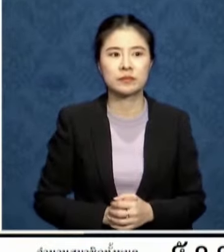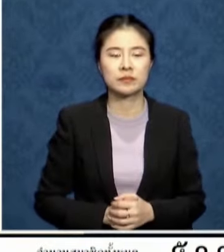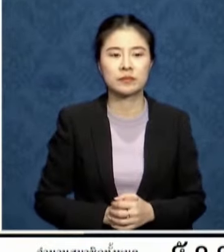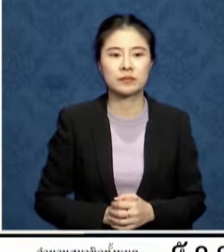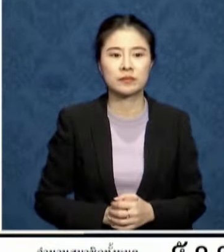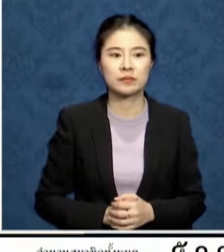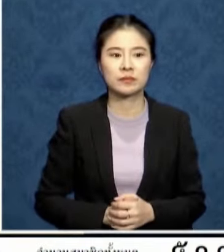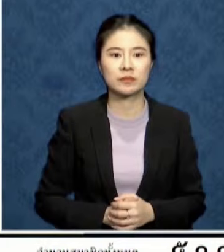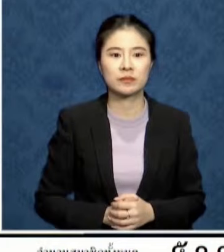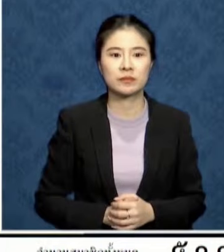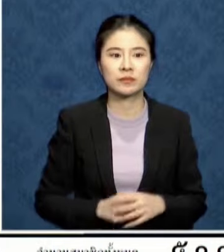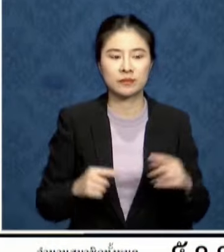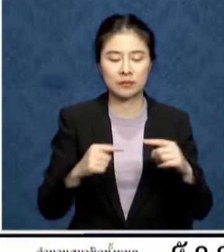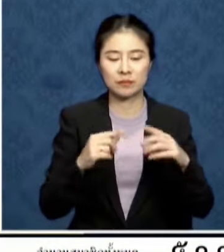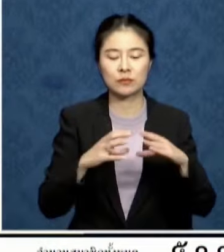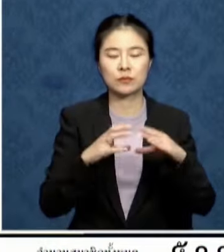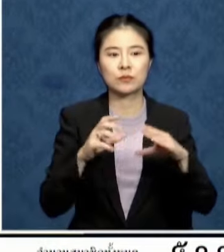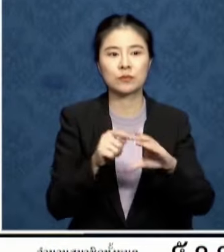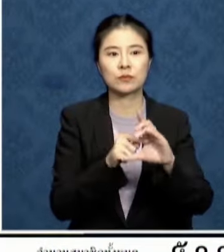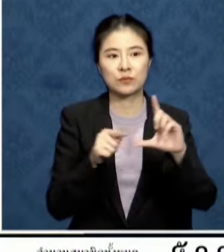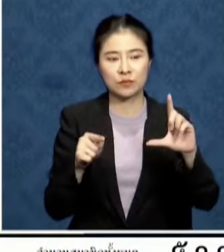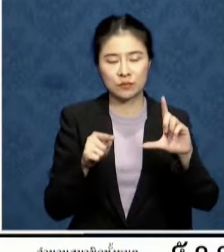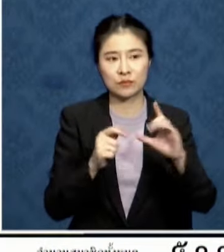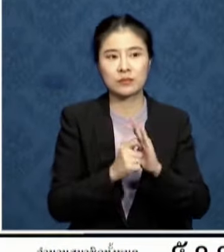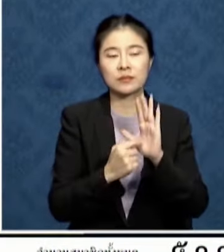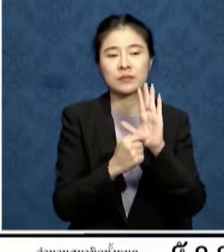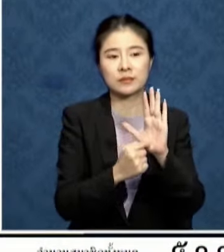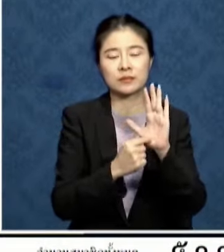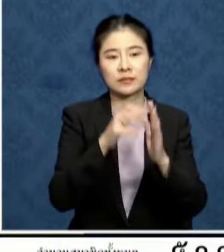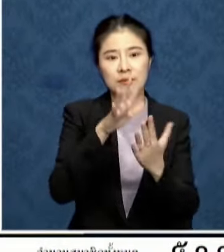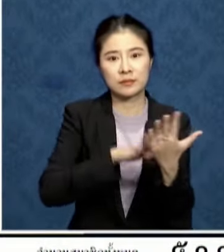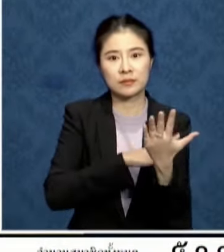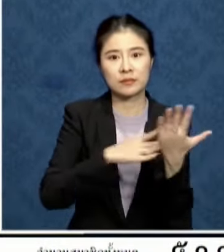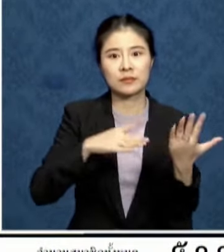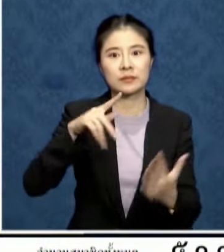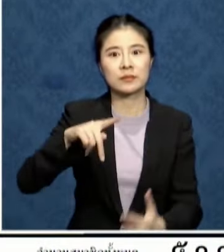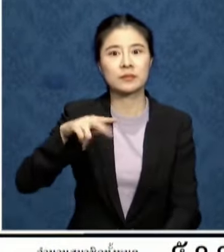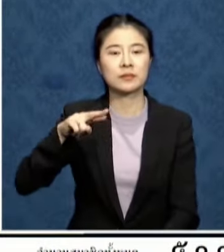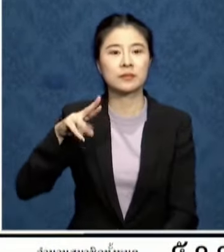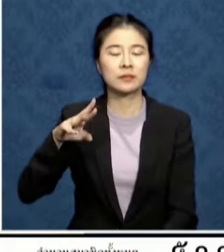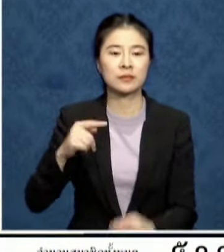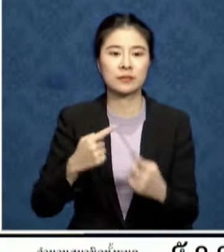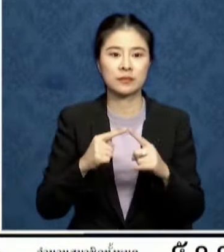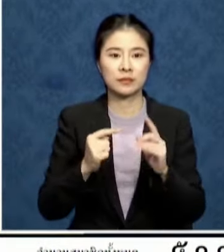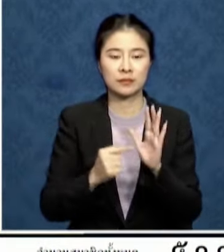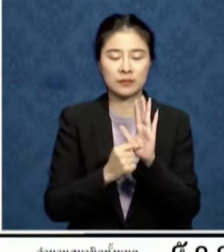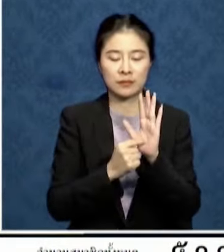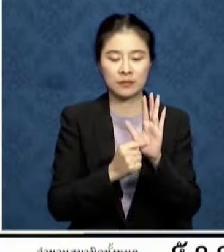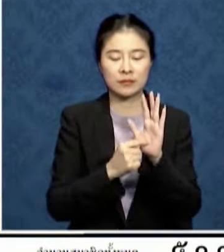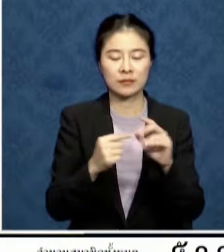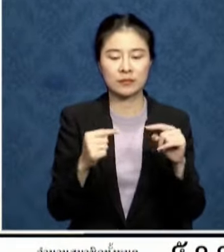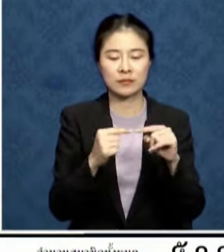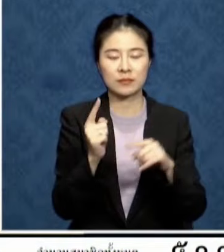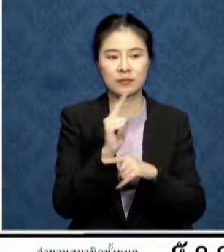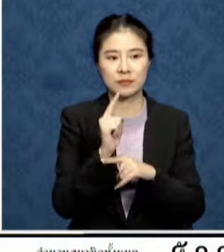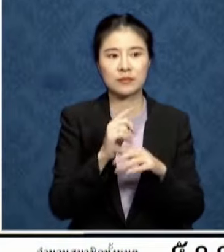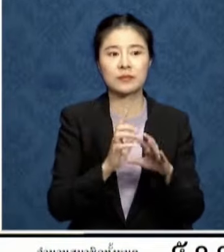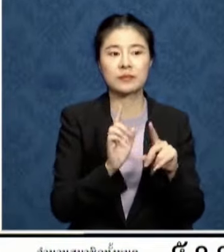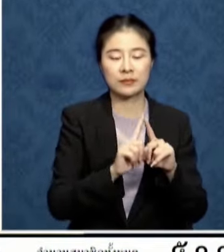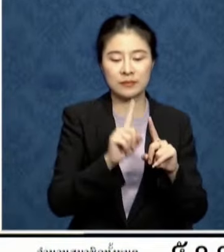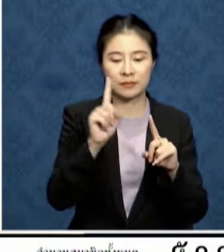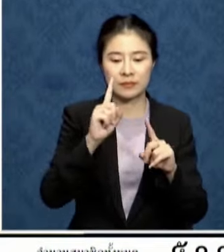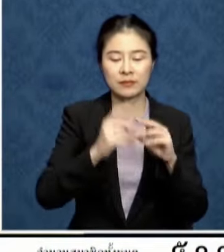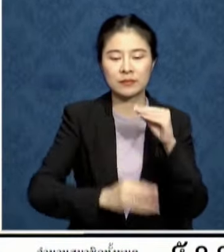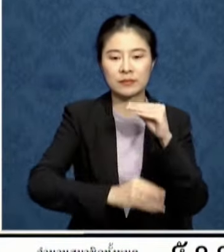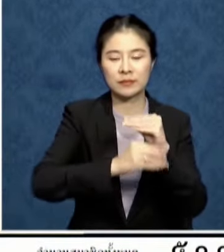าที่ประเด็นที่พรรคก้าวไกลไม่ได้เสนอในร่างของเรานะครับแต่ว่าปรากฏอยู่ในร่างอื่นซึ่งมี3ประเด็นครับข้อที่1ก็คือการเพิ่มความ